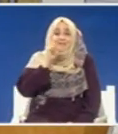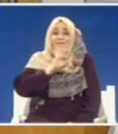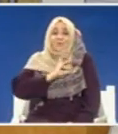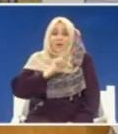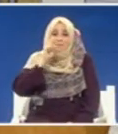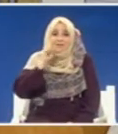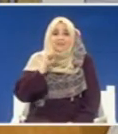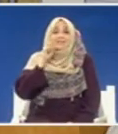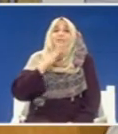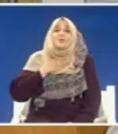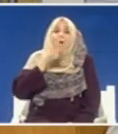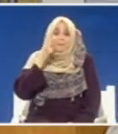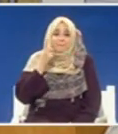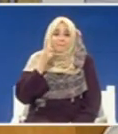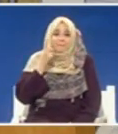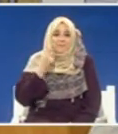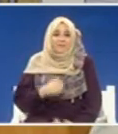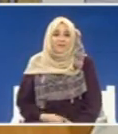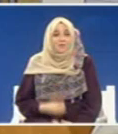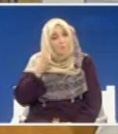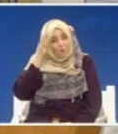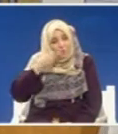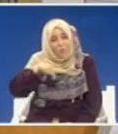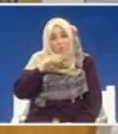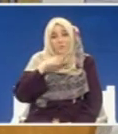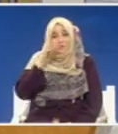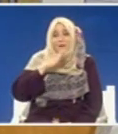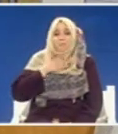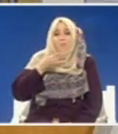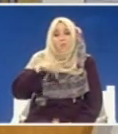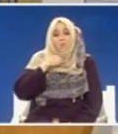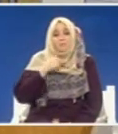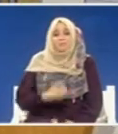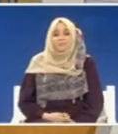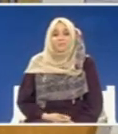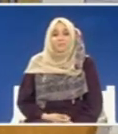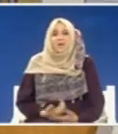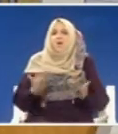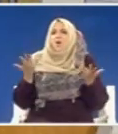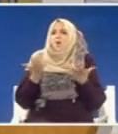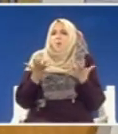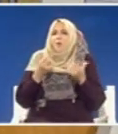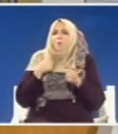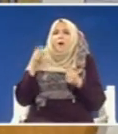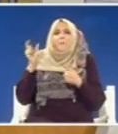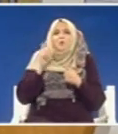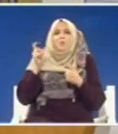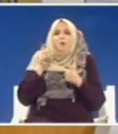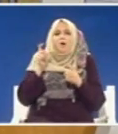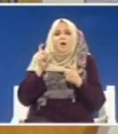الله، هذا حب الله لعباده. يعني كيف أكون أنا مسلما